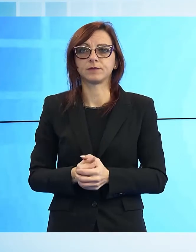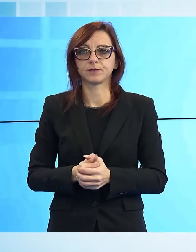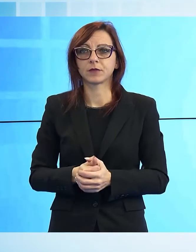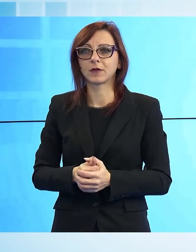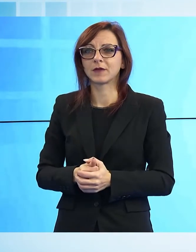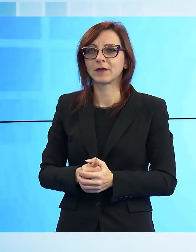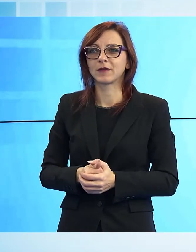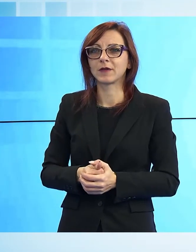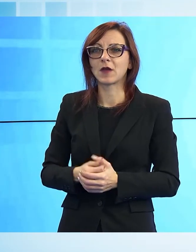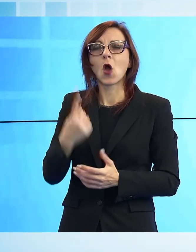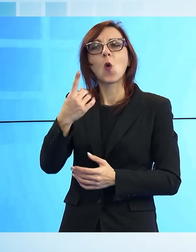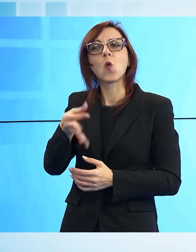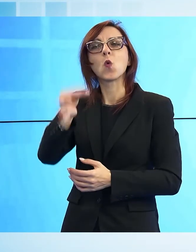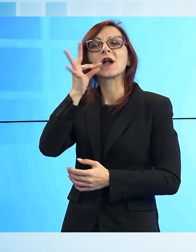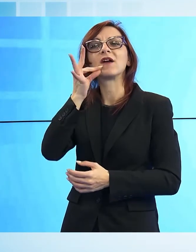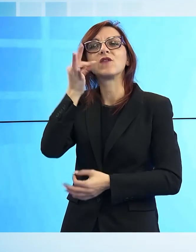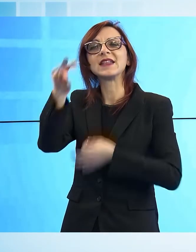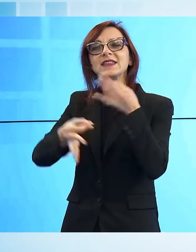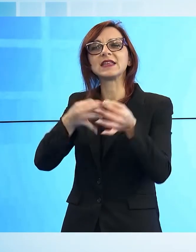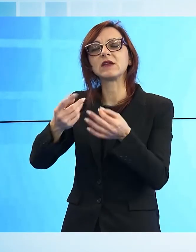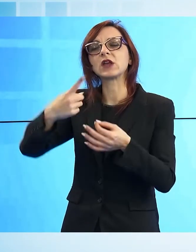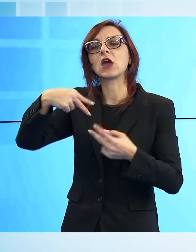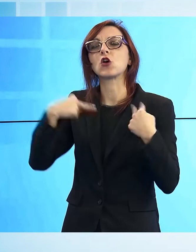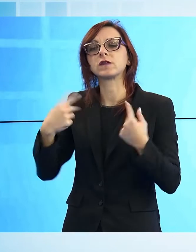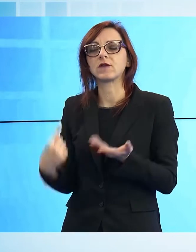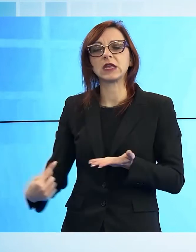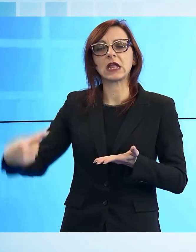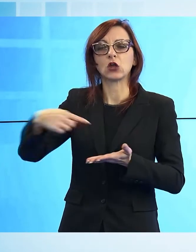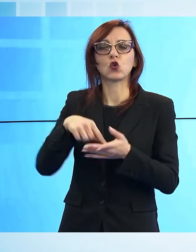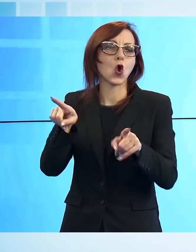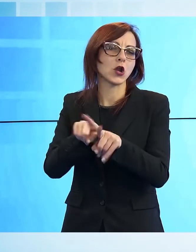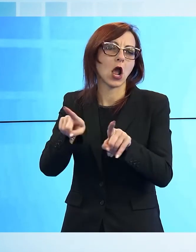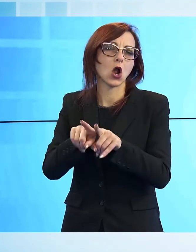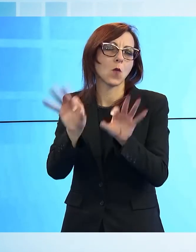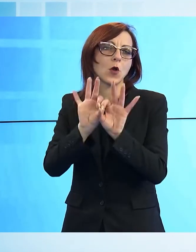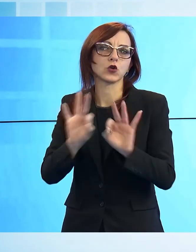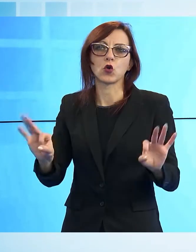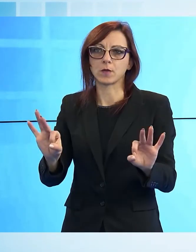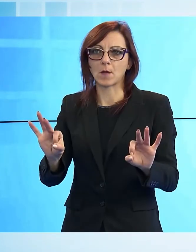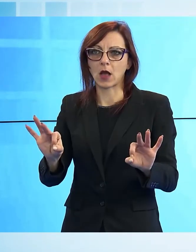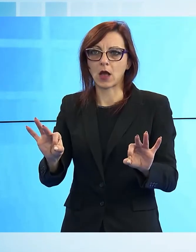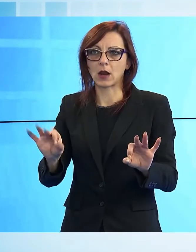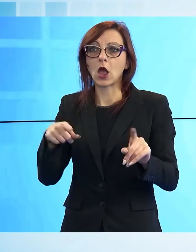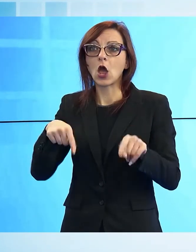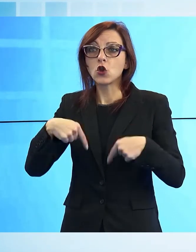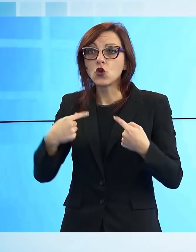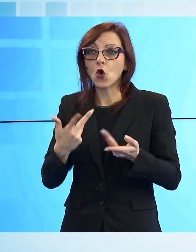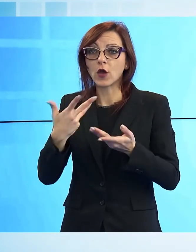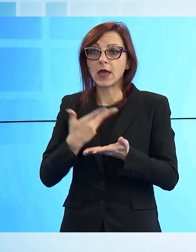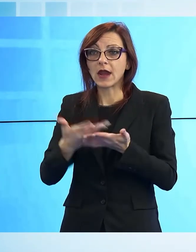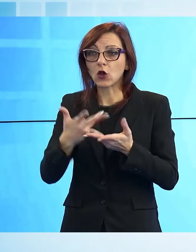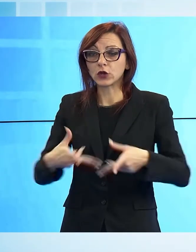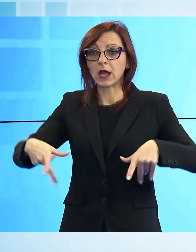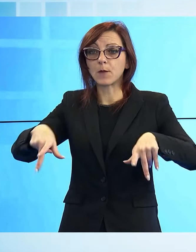della nostra vita che riparte e ritorna a essere normale. Noi vogliamo raccontare di nuovo, dopo due anni, una città e un territorio